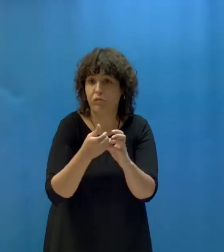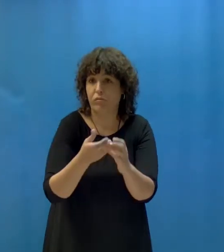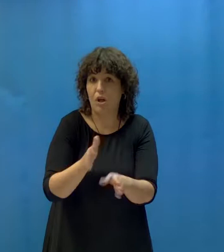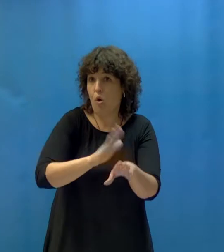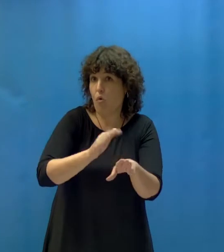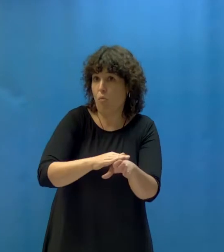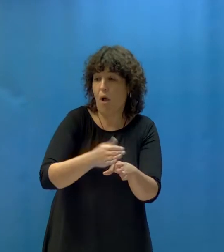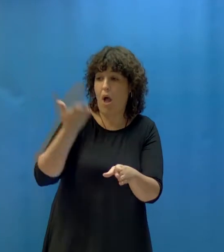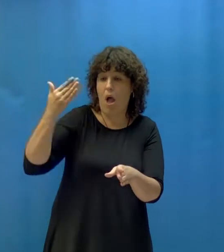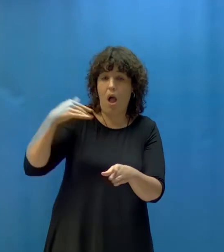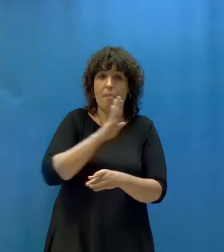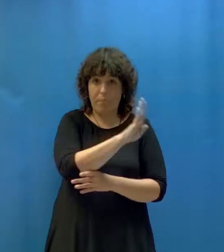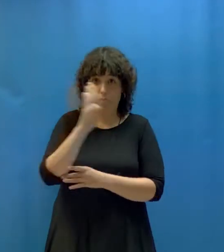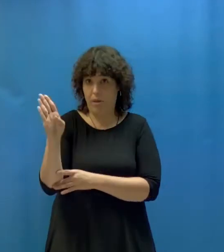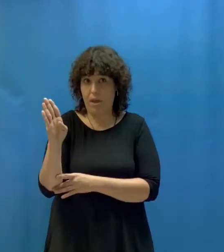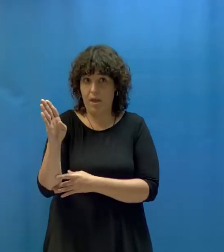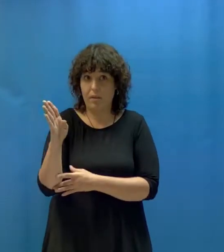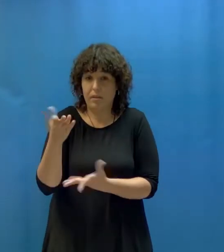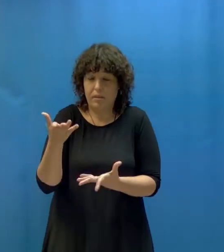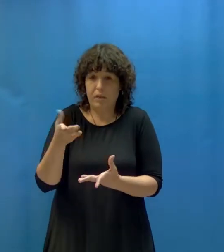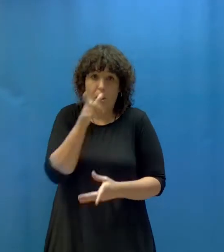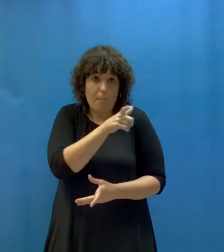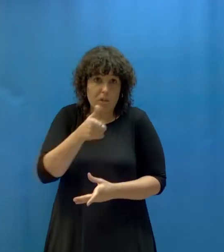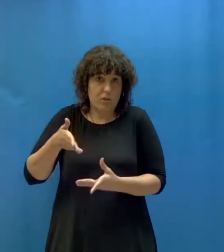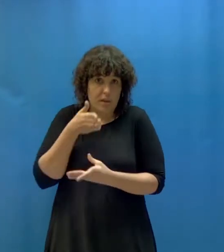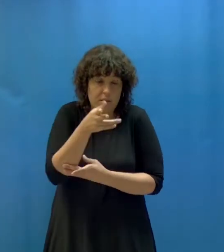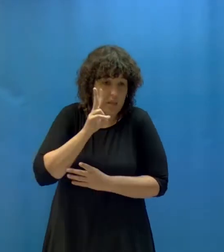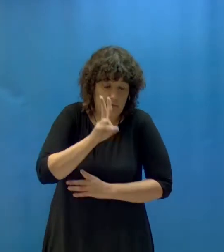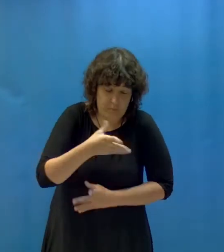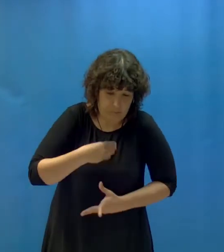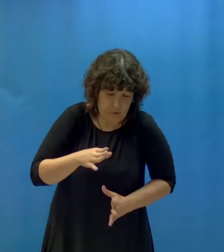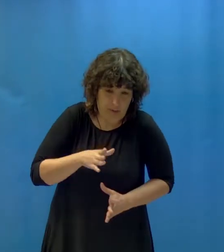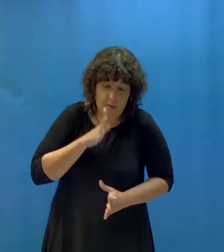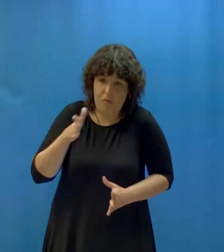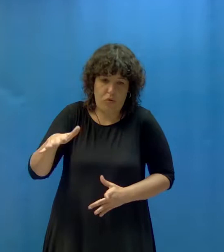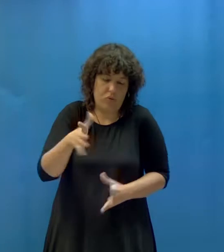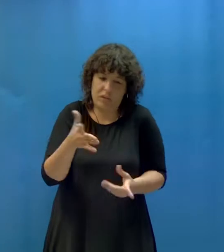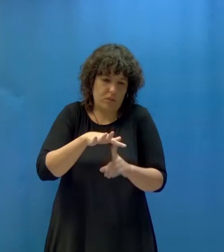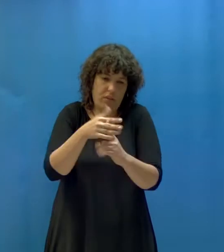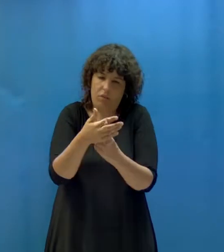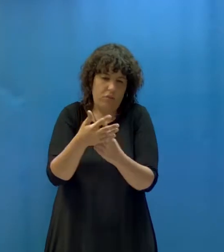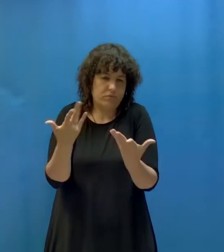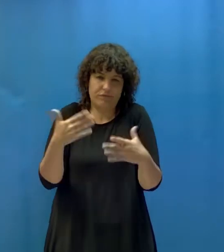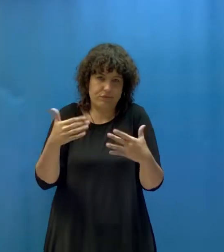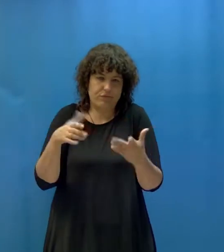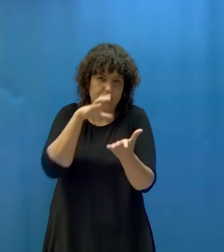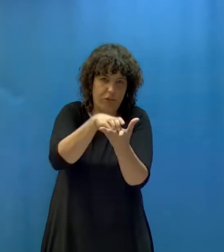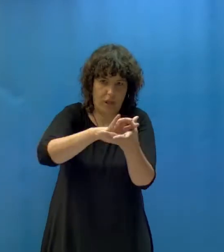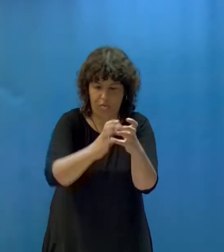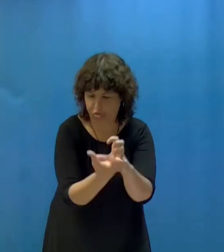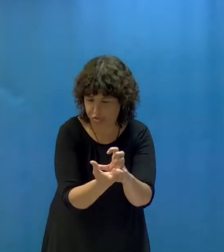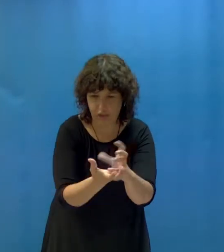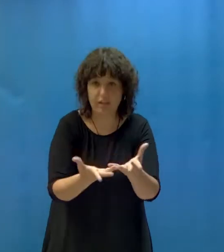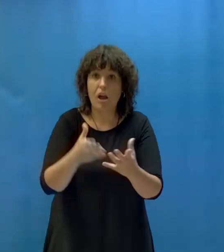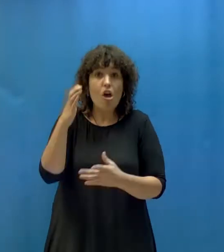Qualsevol persona que en siga usuària ho pot comprovar, quina situació lamentable els han deixat, pràcticament caen a trossos. Com Ciudadanos sap, perquè